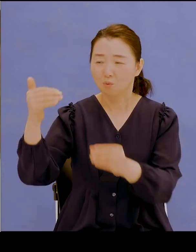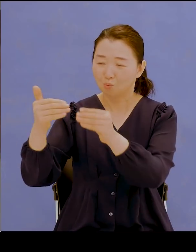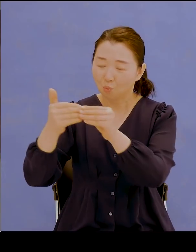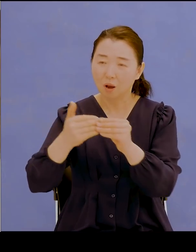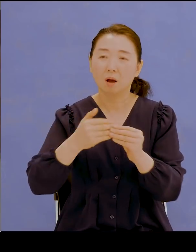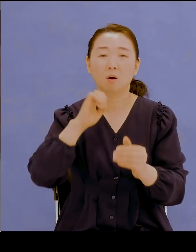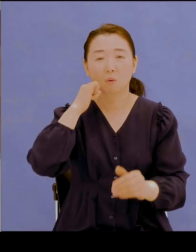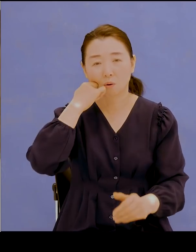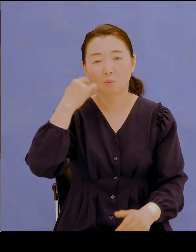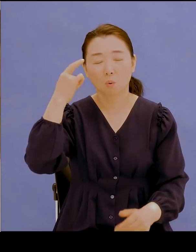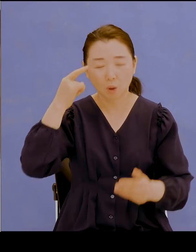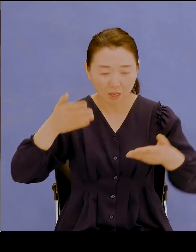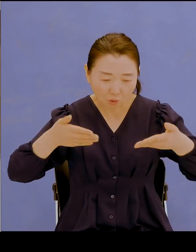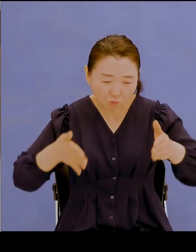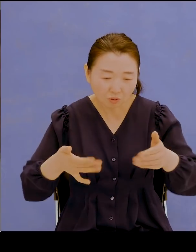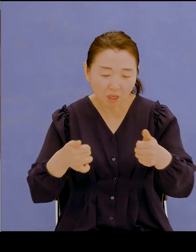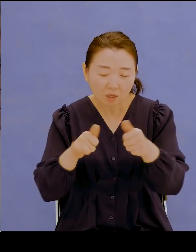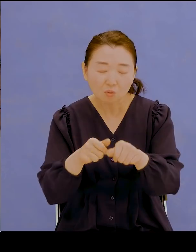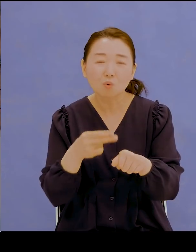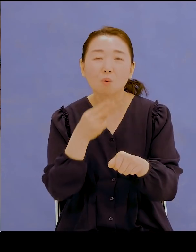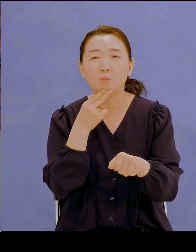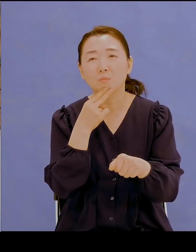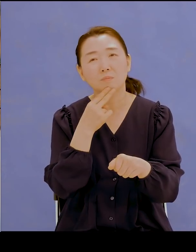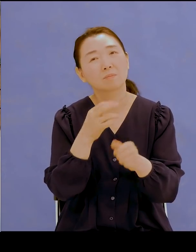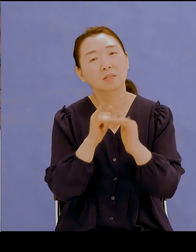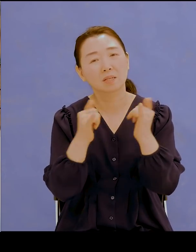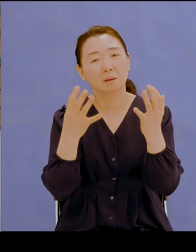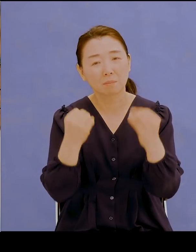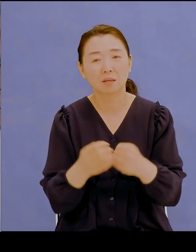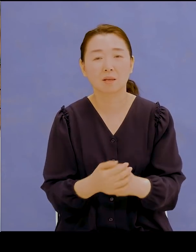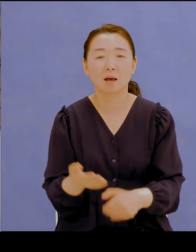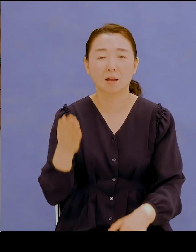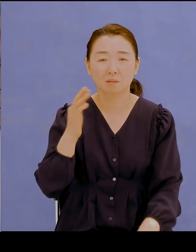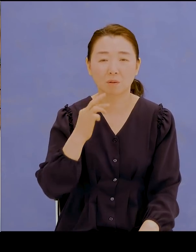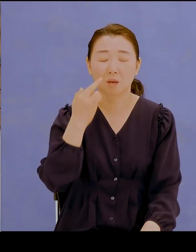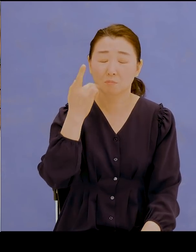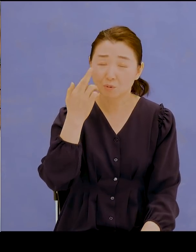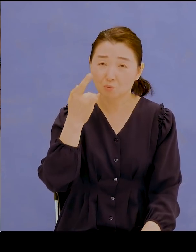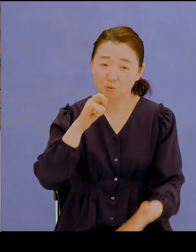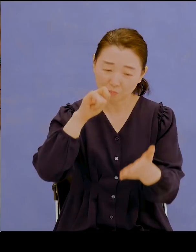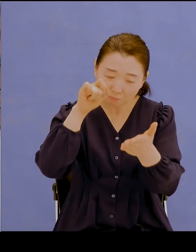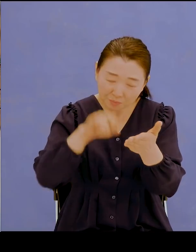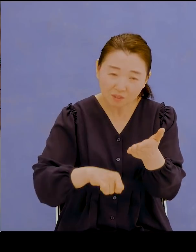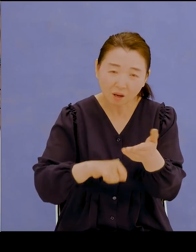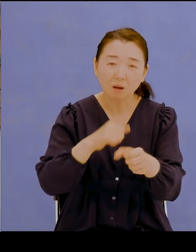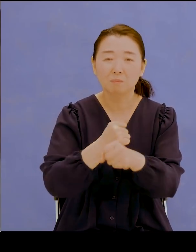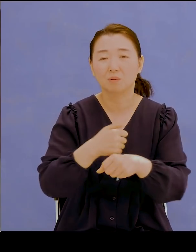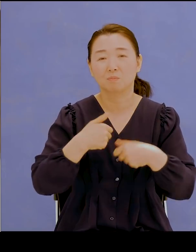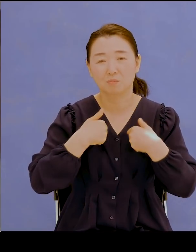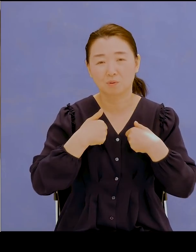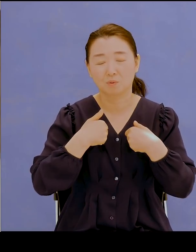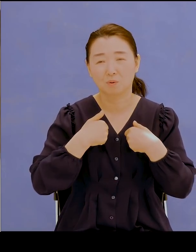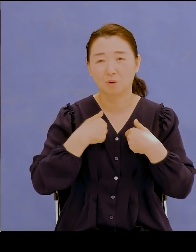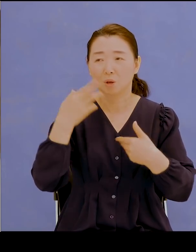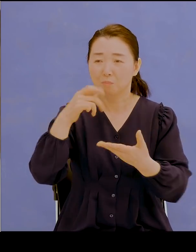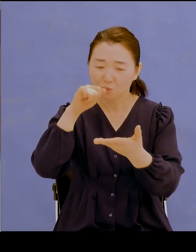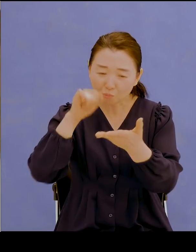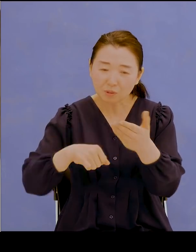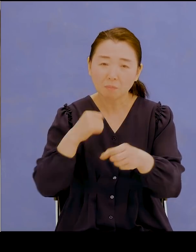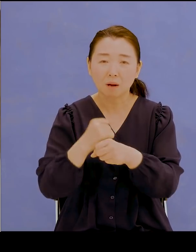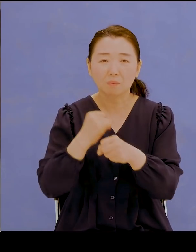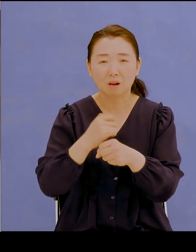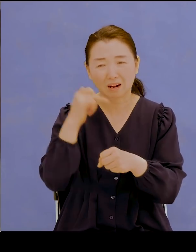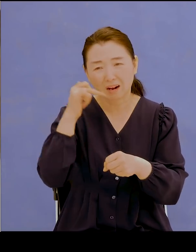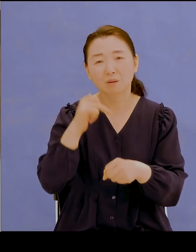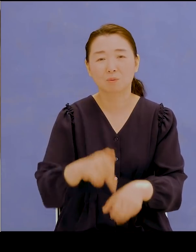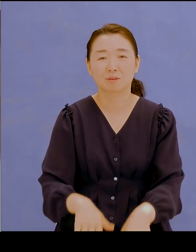쉽지만 않았어요. 왜냐면 그럼요. 출생신고도 안 되는 애들이 많아요. 그 미국 비자를 내야 돼요. 꼭 그래야 이렇게 올 수가 그렇죠, 있는데 그렇죠. 미국 비자가 얼마나 까다로워요.